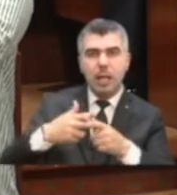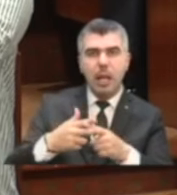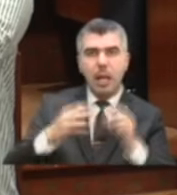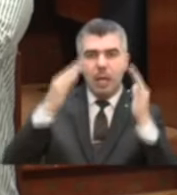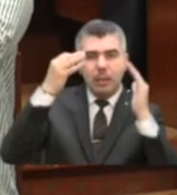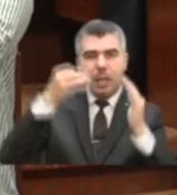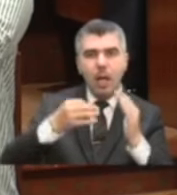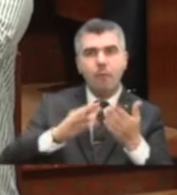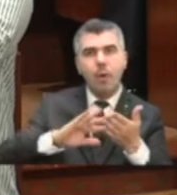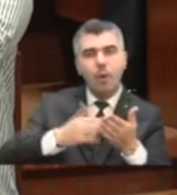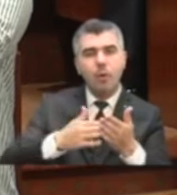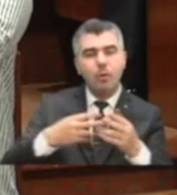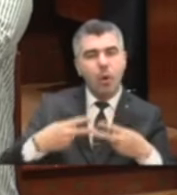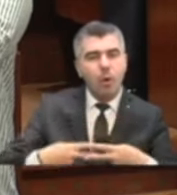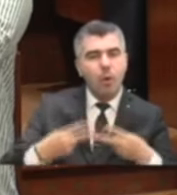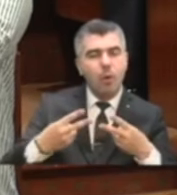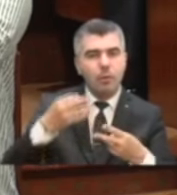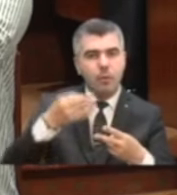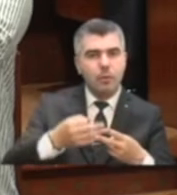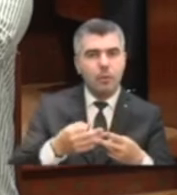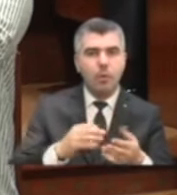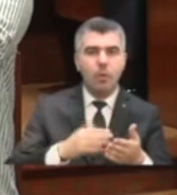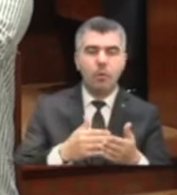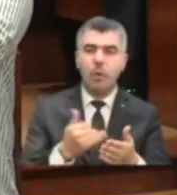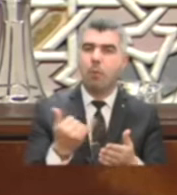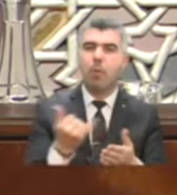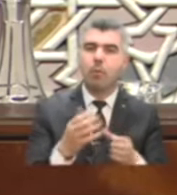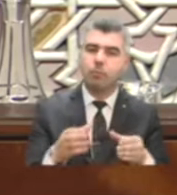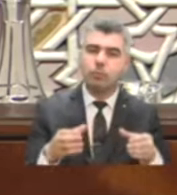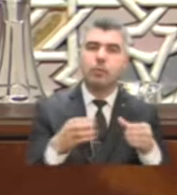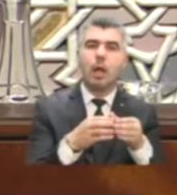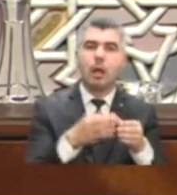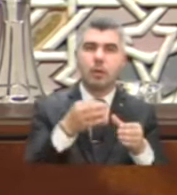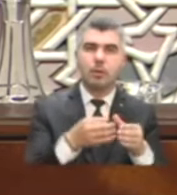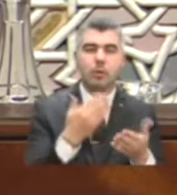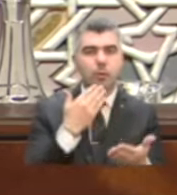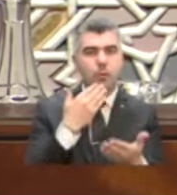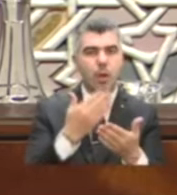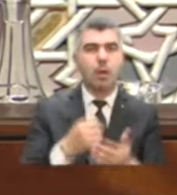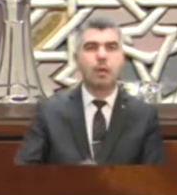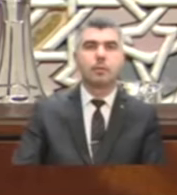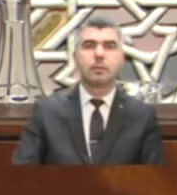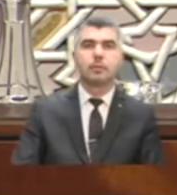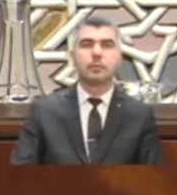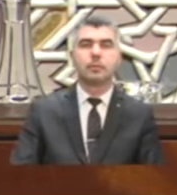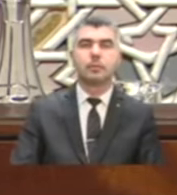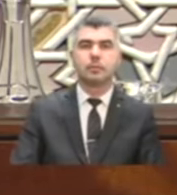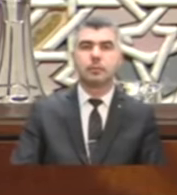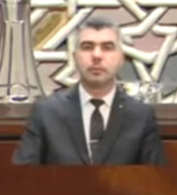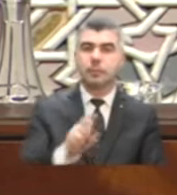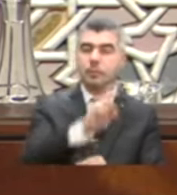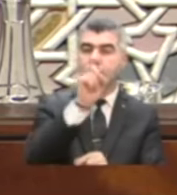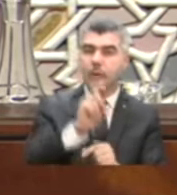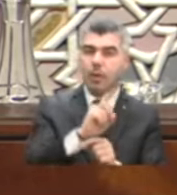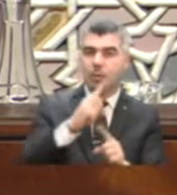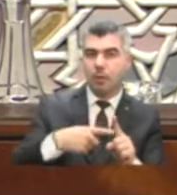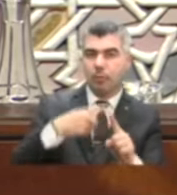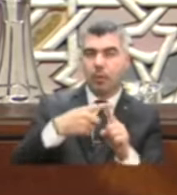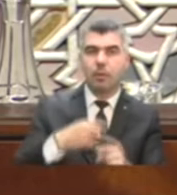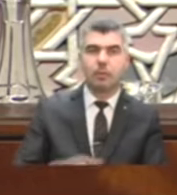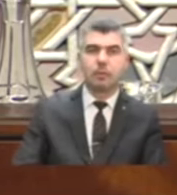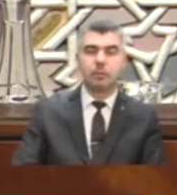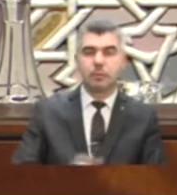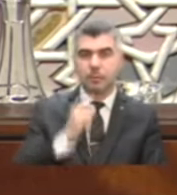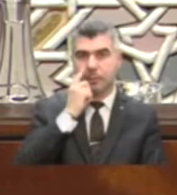ثقافيه بمعزل عن هذا الاطار الجامع لا يمكن ان تكون. شكرا السيده النائبه المحترمه. هل هناك تعقيبات